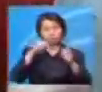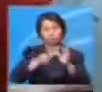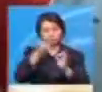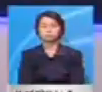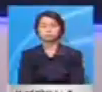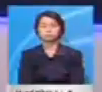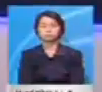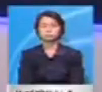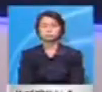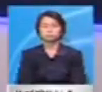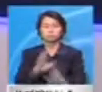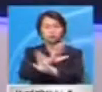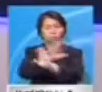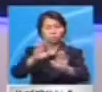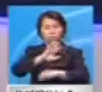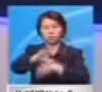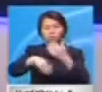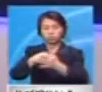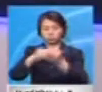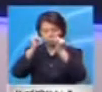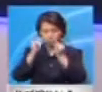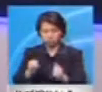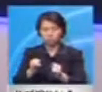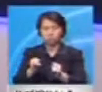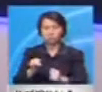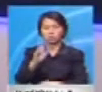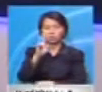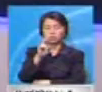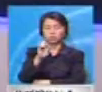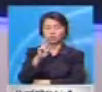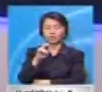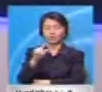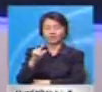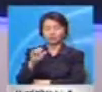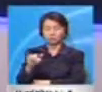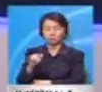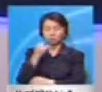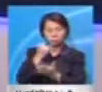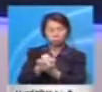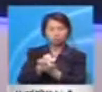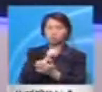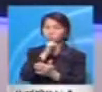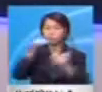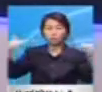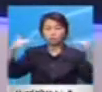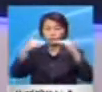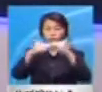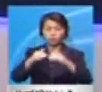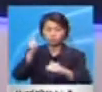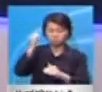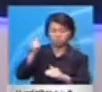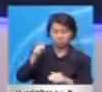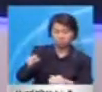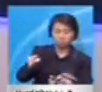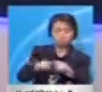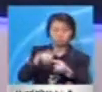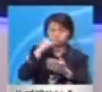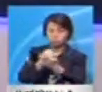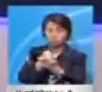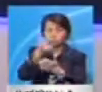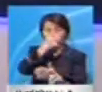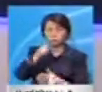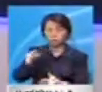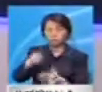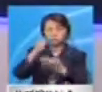pakaian bukan semua individu daripada etnik uighur adalah pengganas adalah tidak adil melabelkan mereka sebagai pengganas hanya